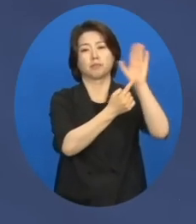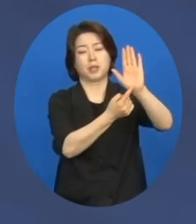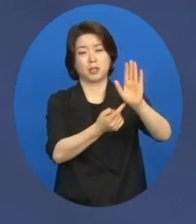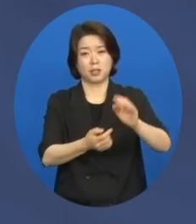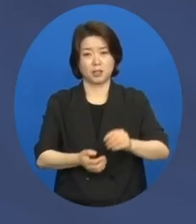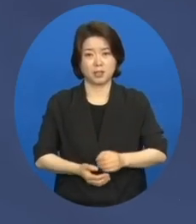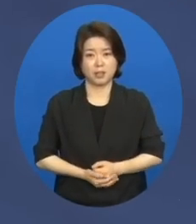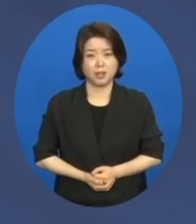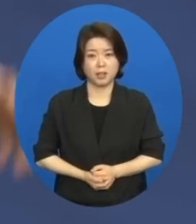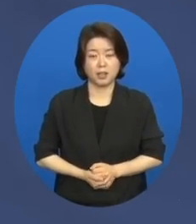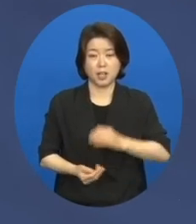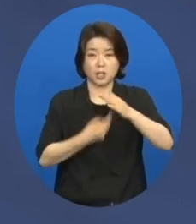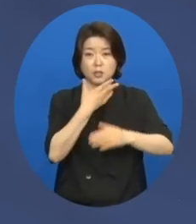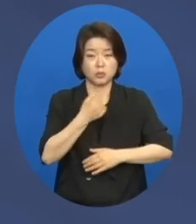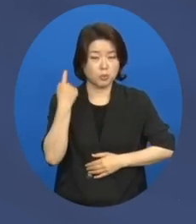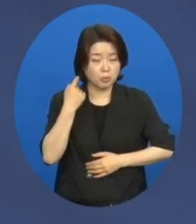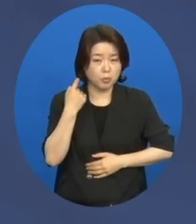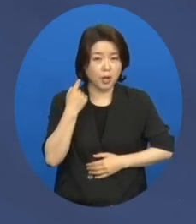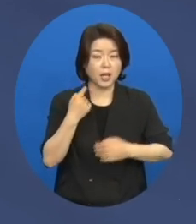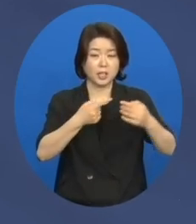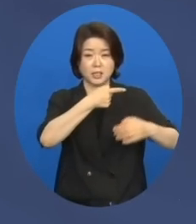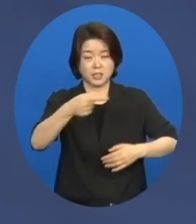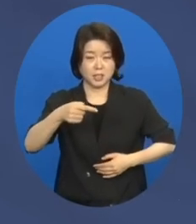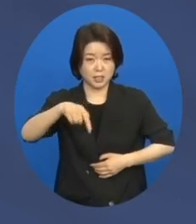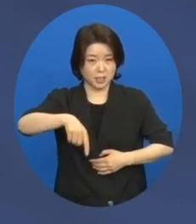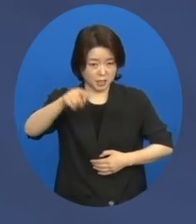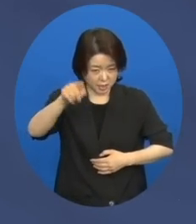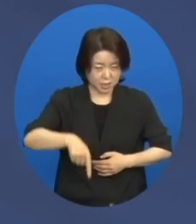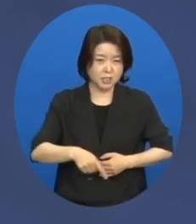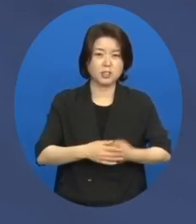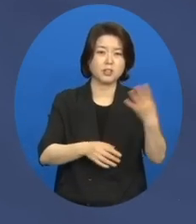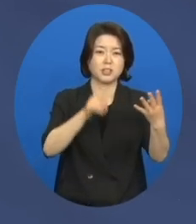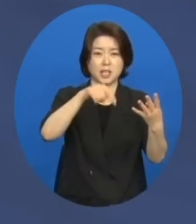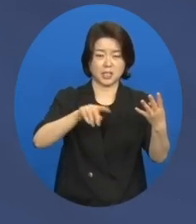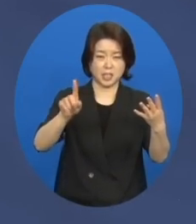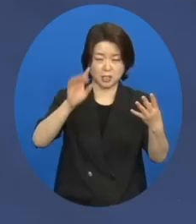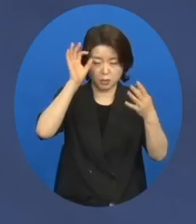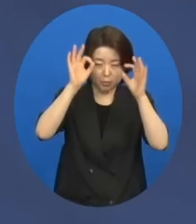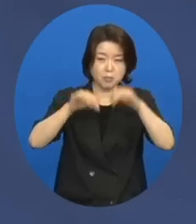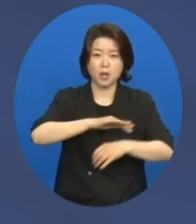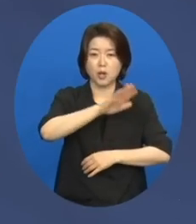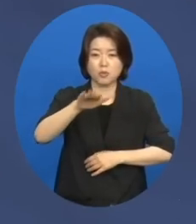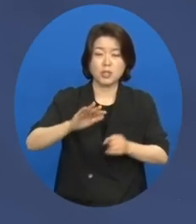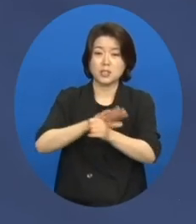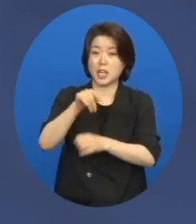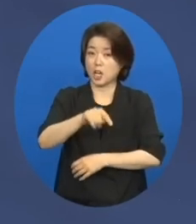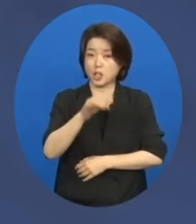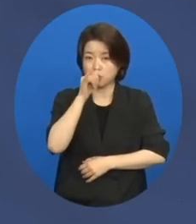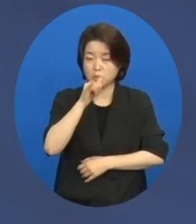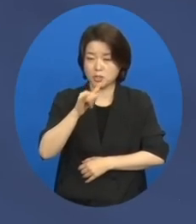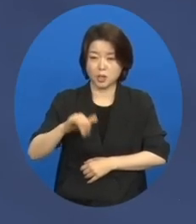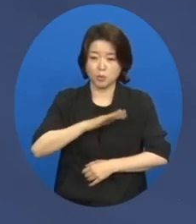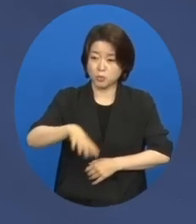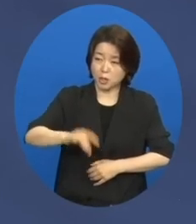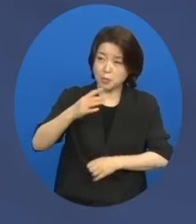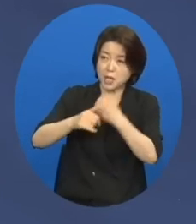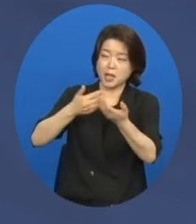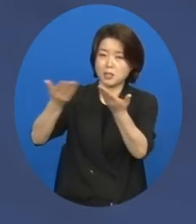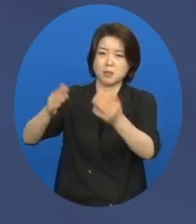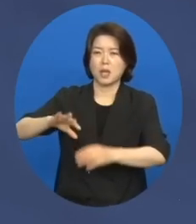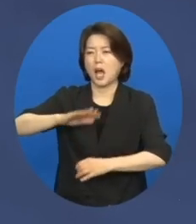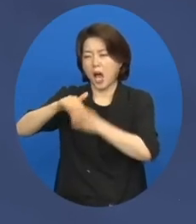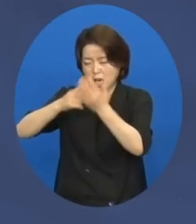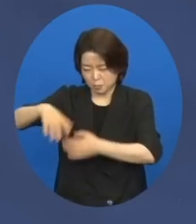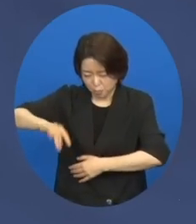확증하셨느니라. 요한일서 4장의 사랑은 여기 있으니 우리가 주님을 사랑한 게 아니요, 하나님 우리를 먼저 사랑하셔서